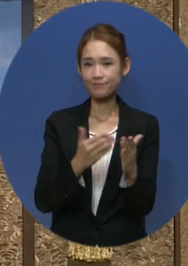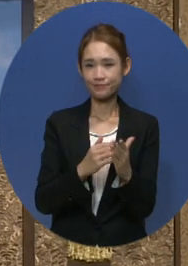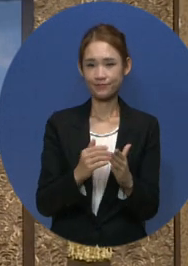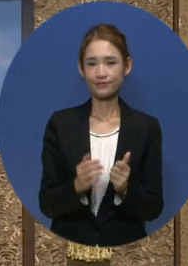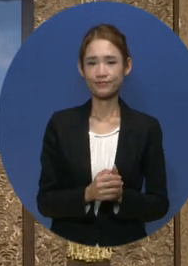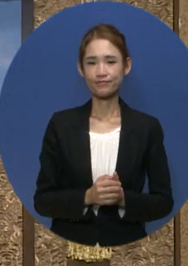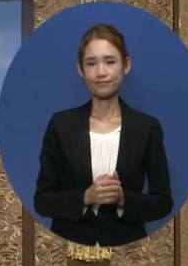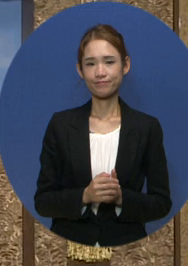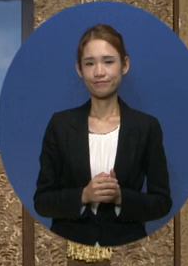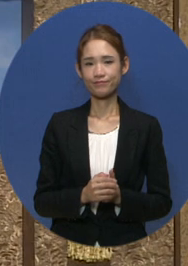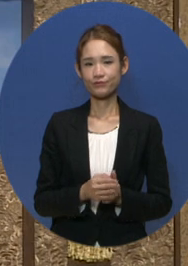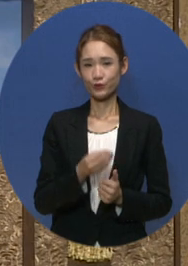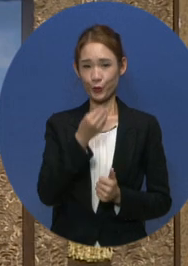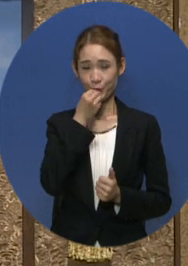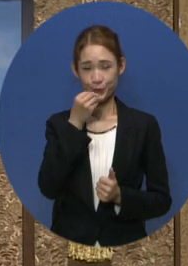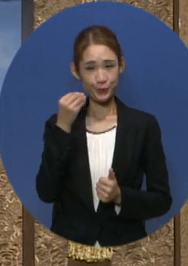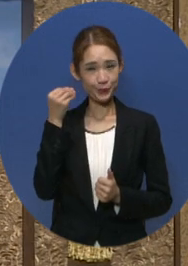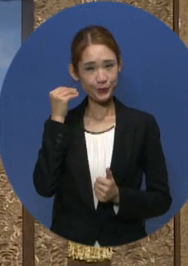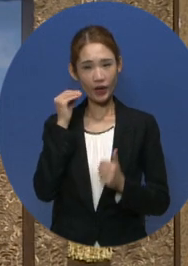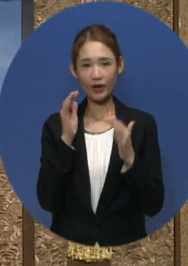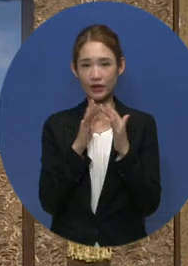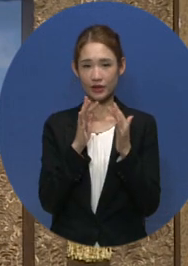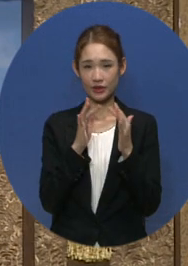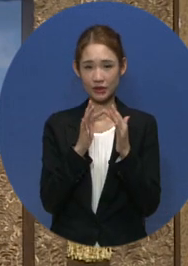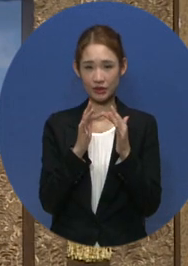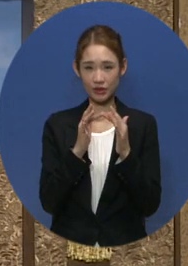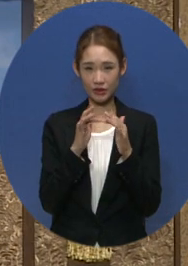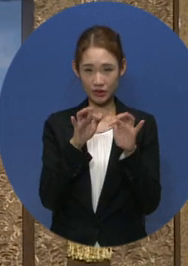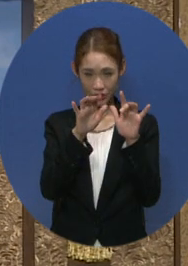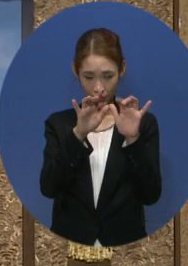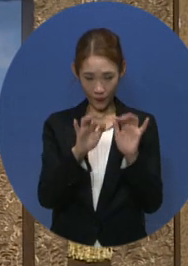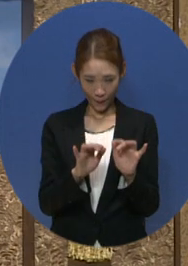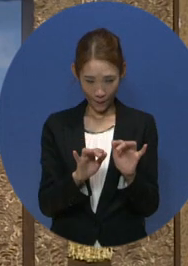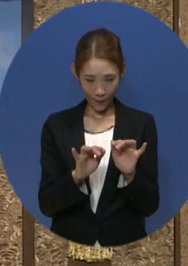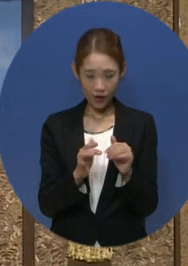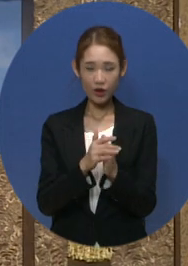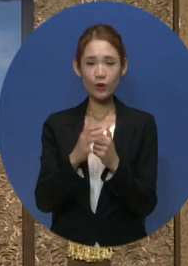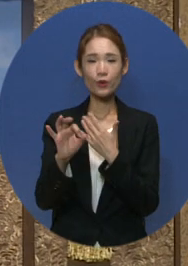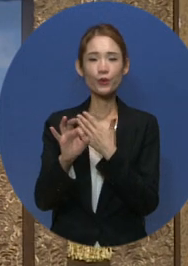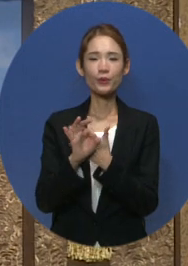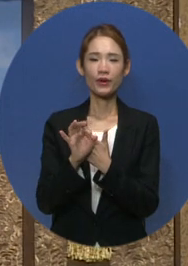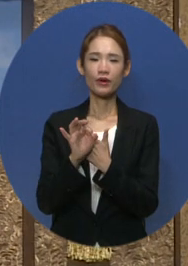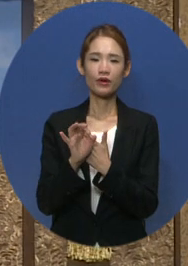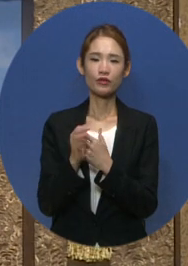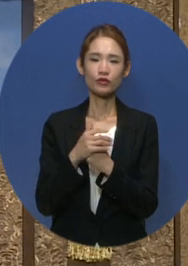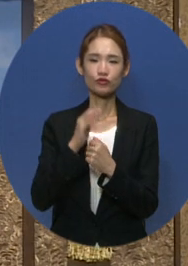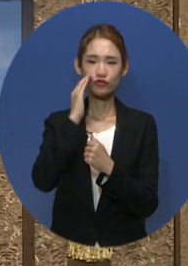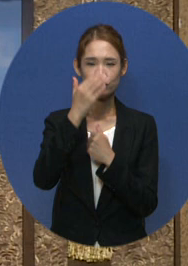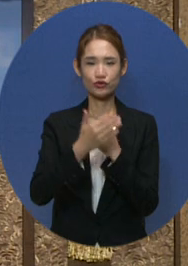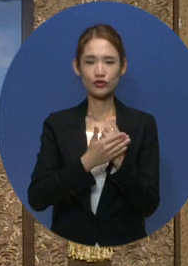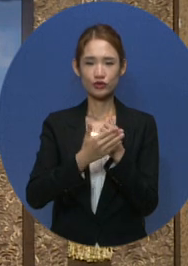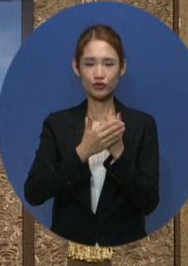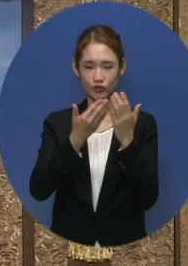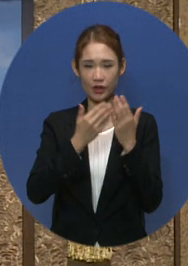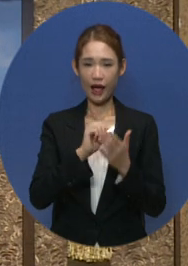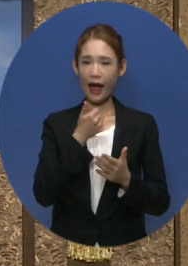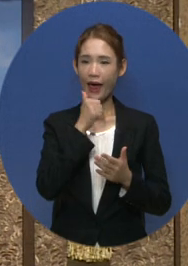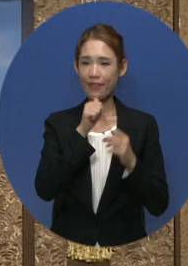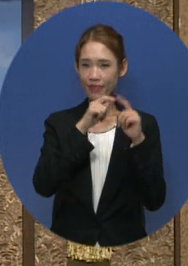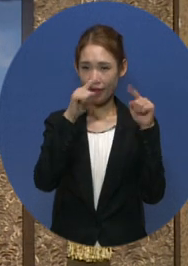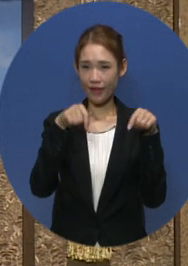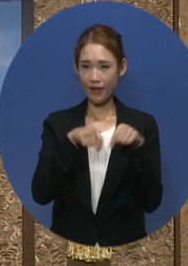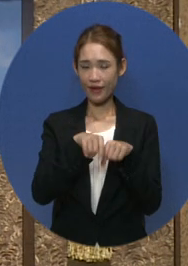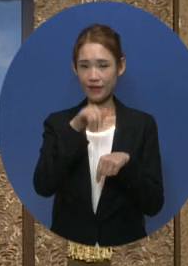또 이제 저희 홈페이지에 들어오시면 미랄복지단치고 네. 홈페이지에 들어오시면 후원할 수 있는 그런